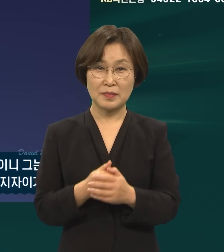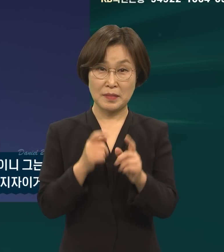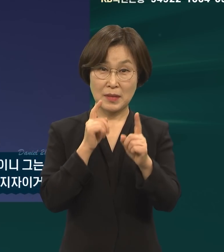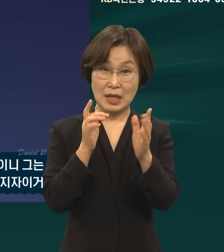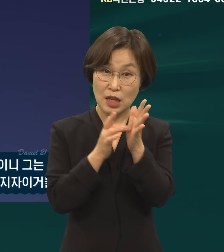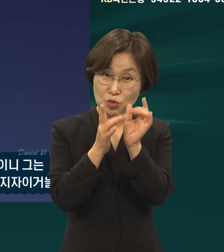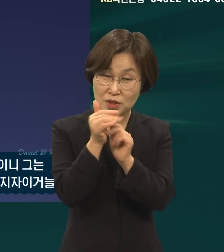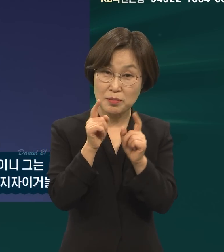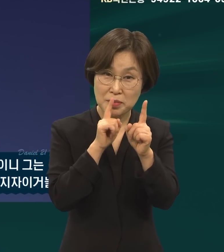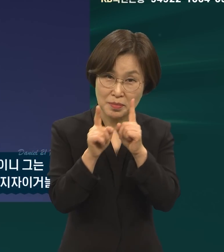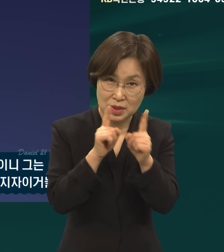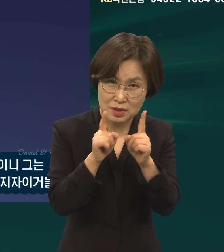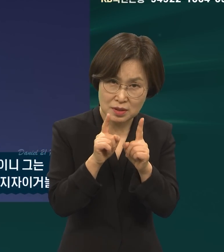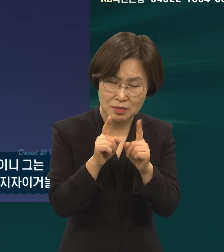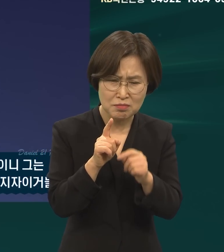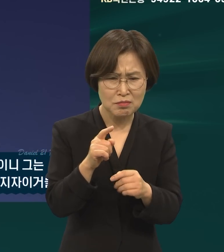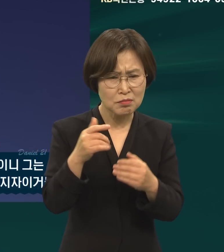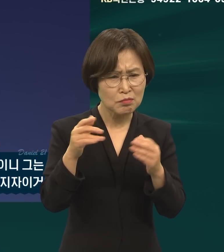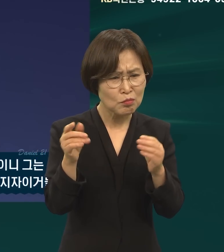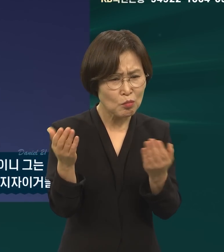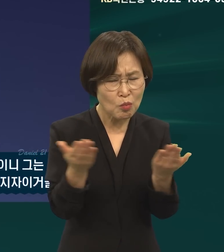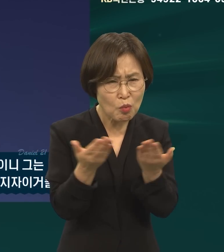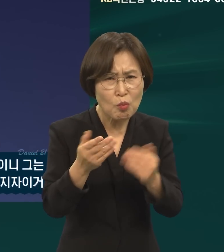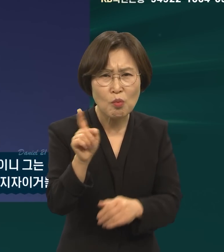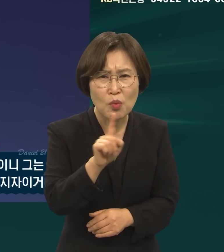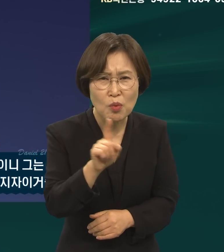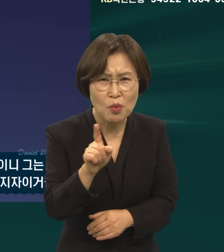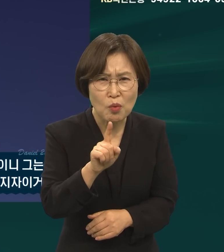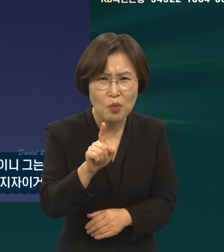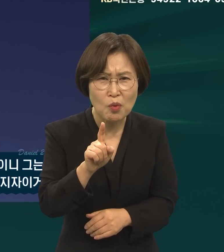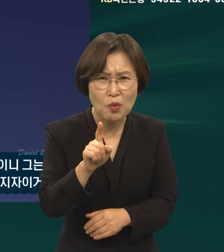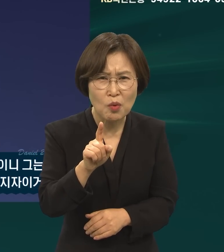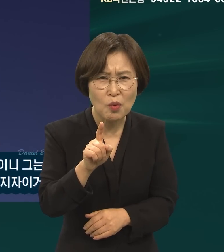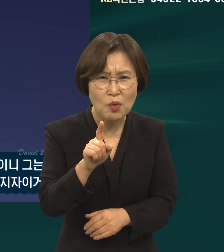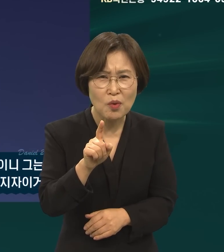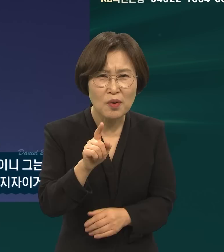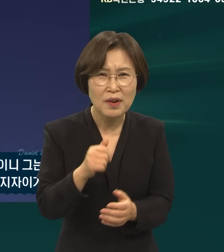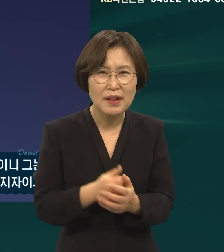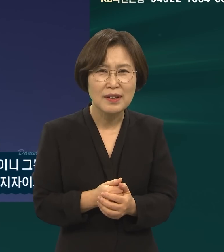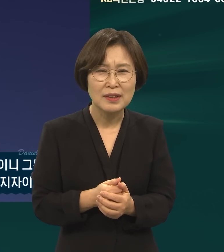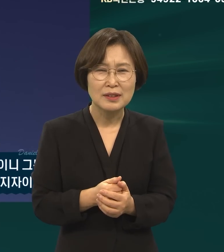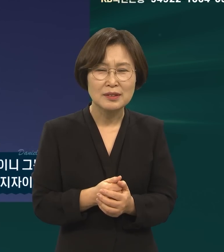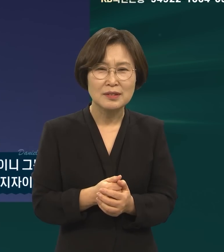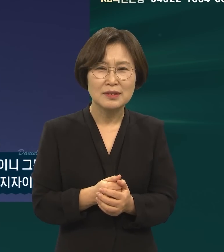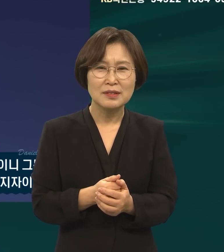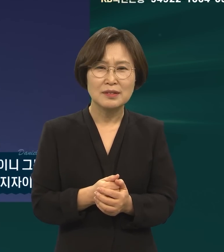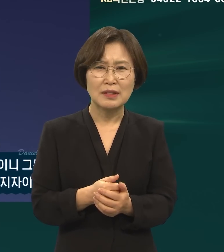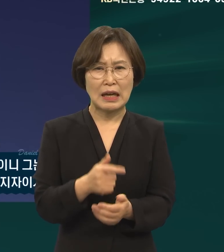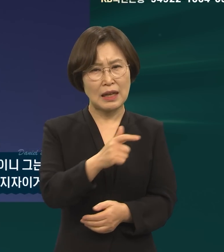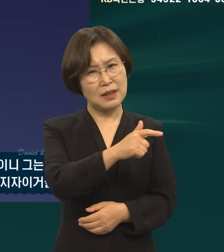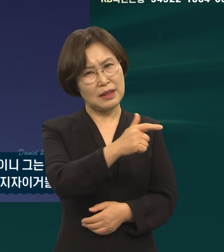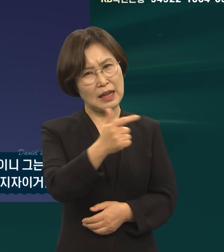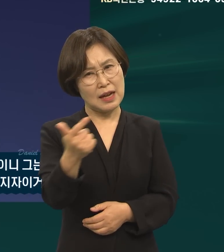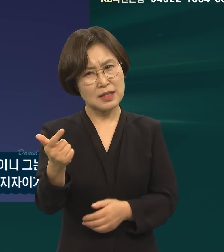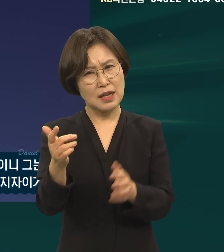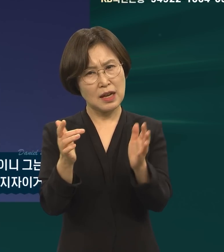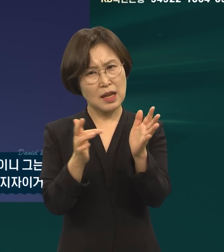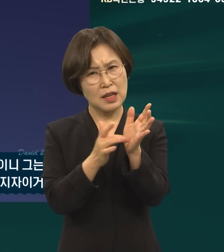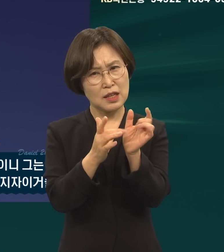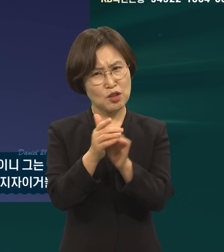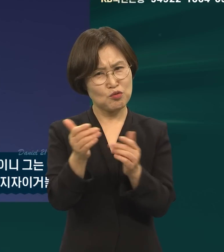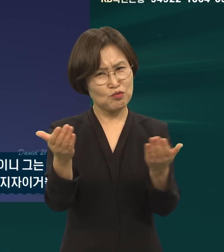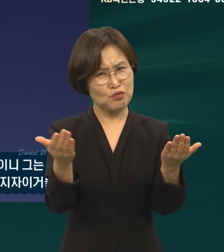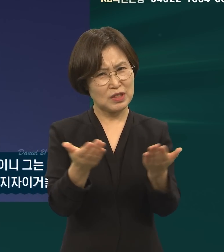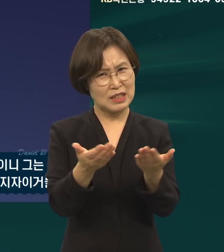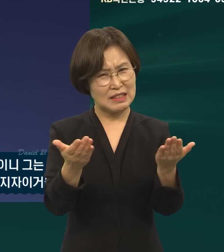이르시되, 예수님이 무슨 일인데 또 모르는 것처럼 물어보시는 거예요. 이르되 나사렛 예수이니, 누구 앞에서 얘기를